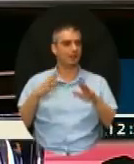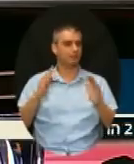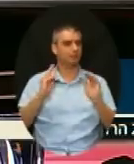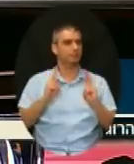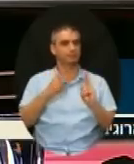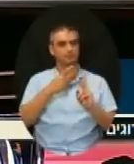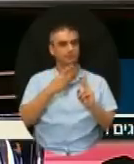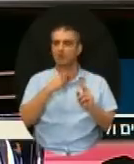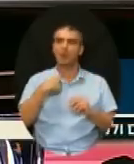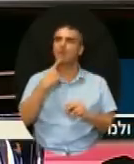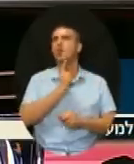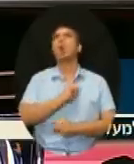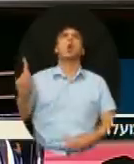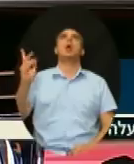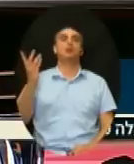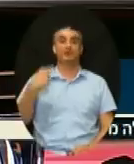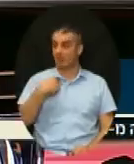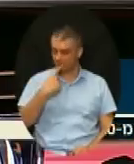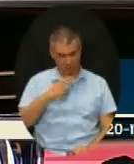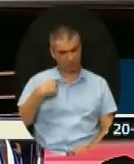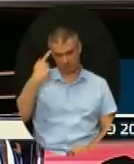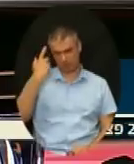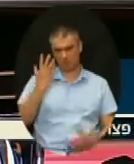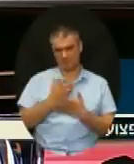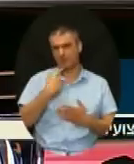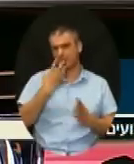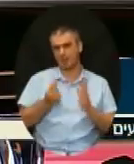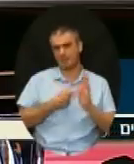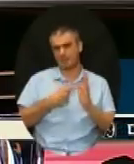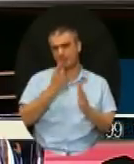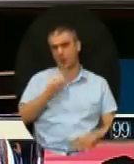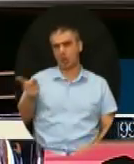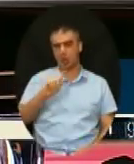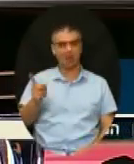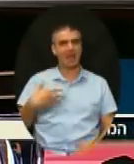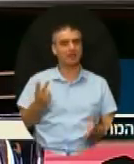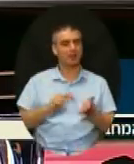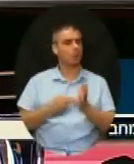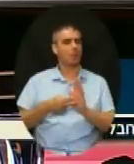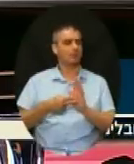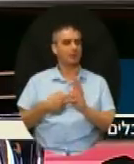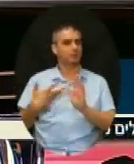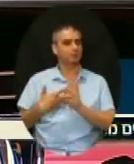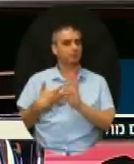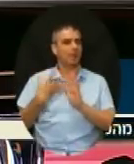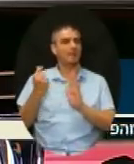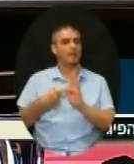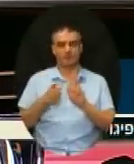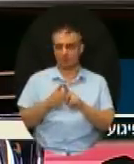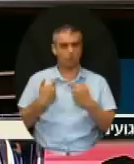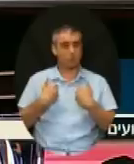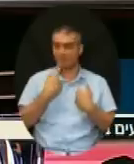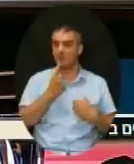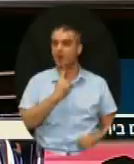לא הייתי אומרת לא אוטומטית, ולהגיד לא אני יודעת, הרי כבר אמרתי לא פעמיים, אני לא חושבת שיש איזושהי פוליטיקאית שנבחנה כל כך הרבה פעמים כמוני